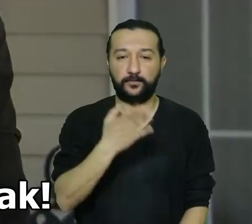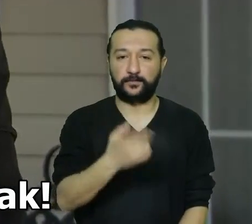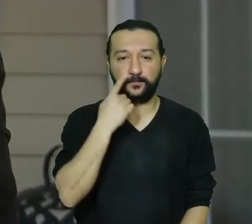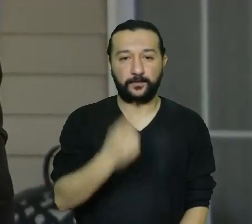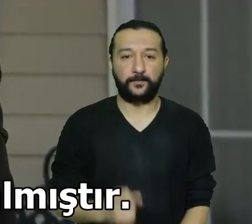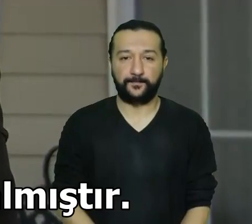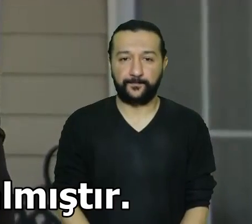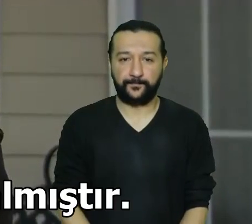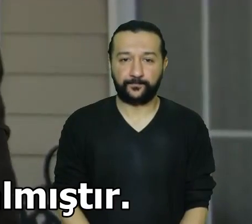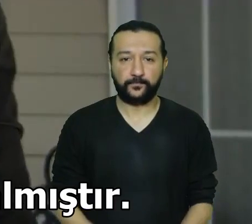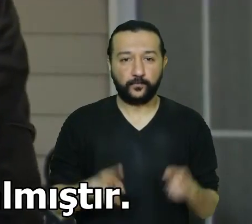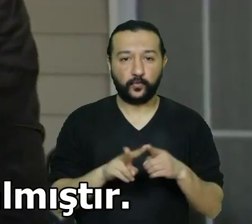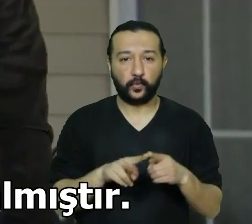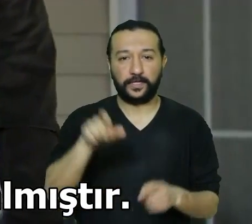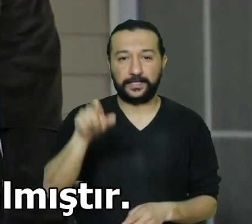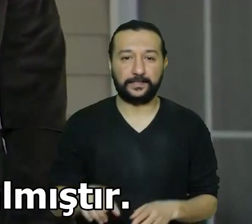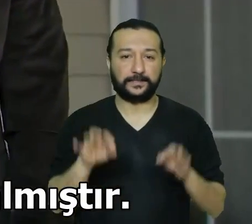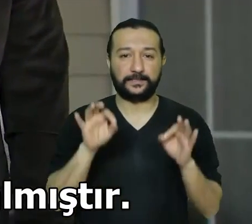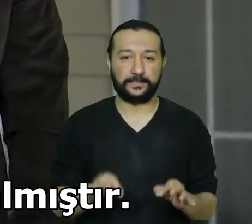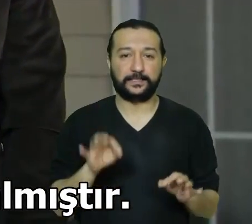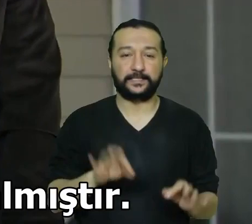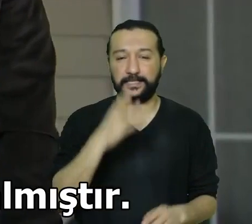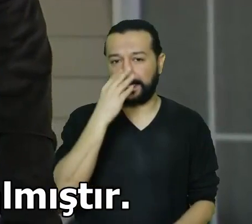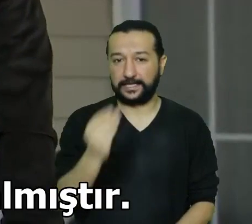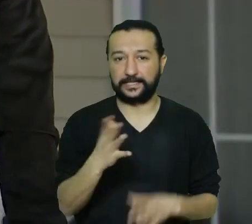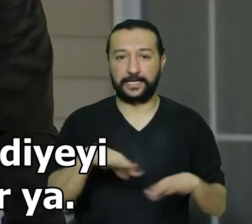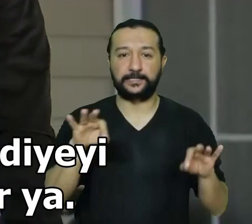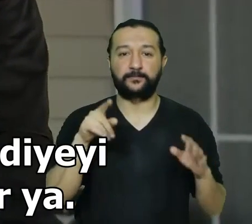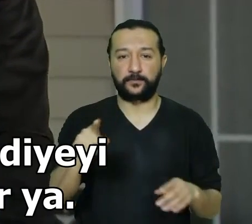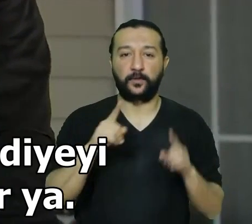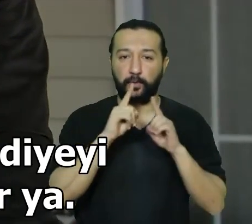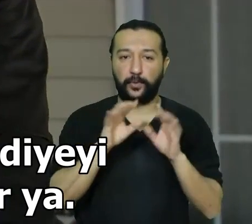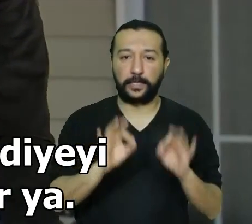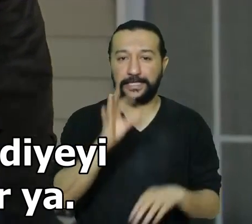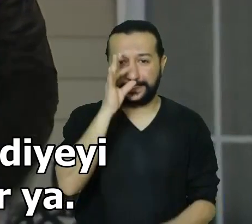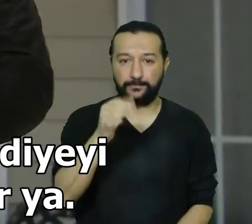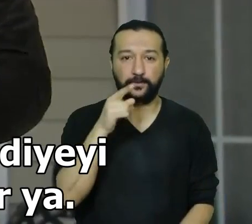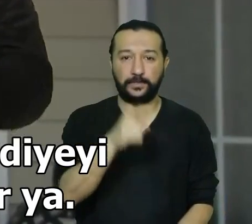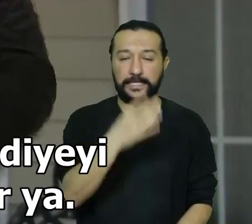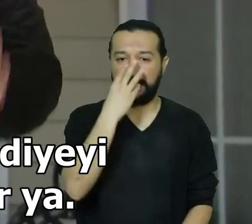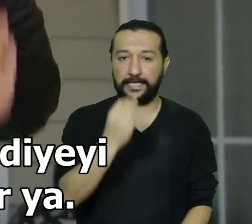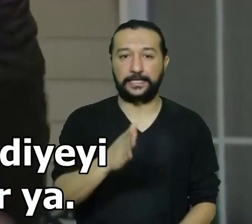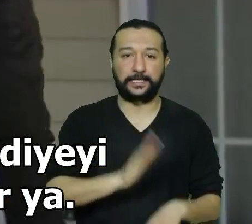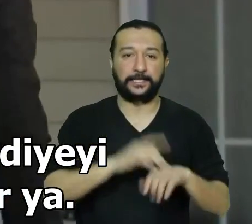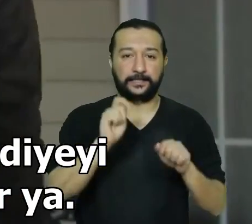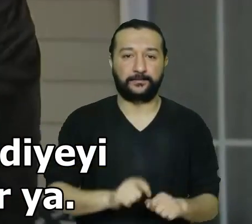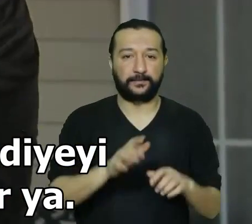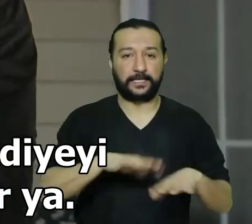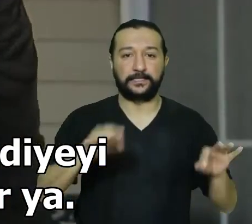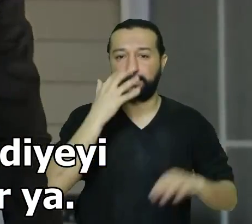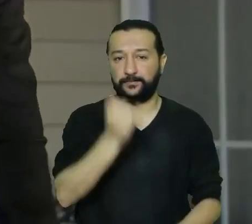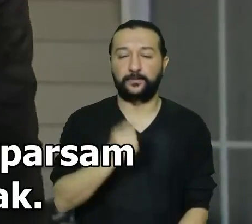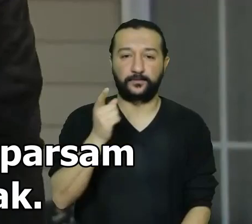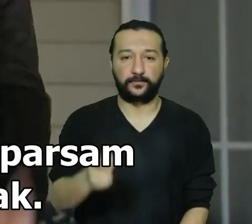bak. Nurhan kesin şimdi hediyesini almıştır. Doğum günü kim ise ona o hediyeyi vermek için hazır bekliyordur